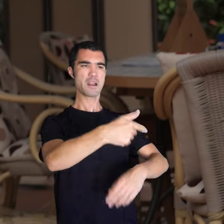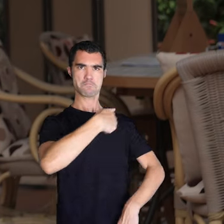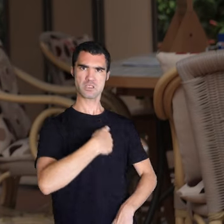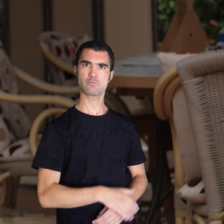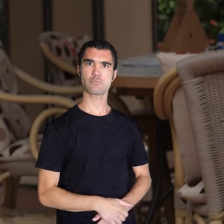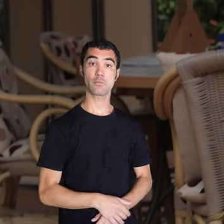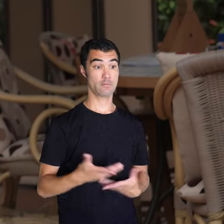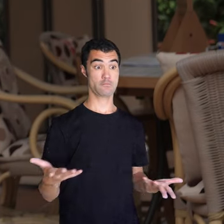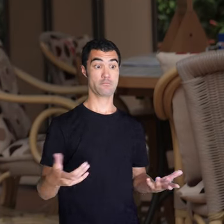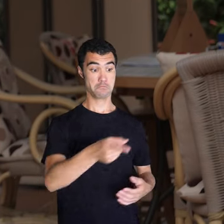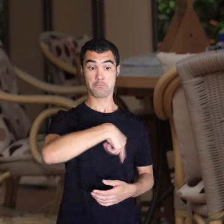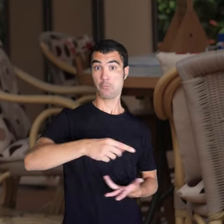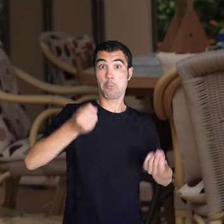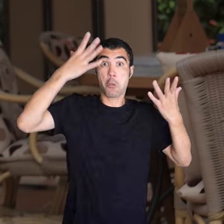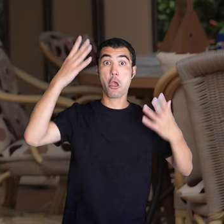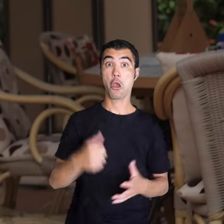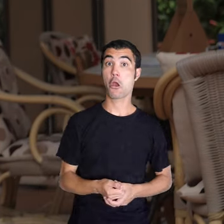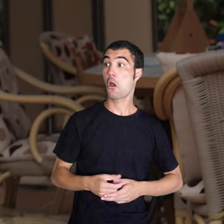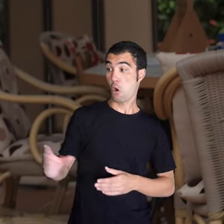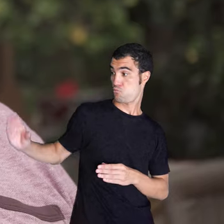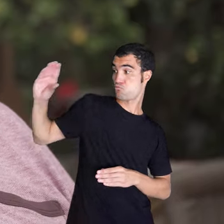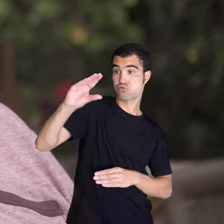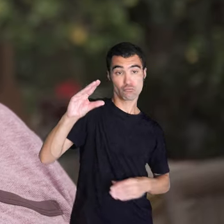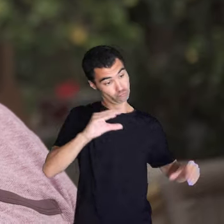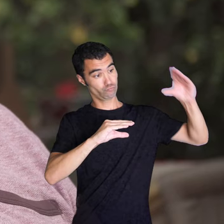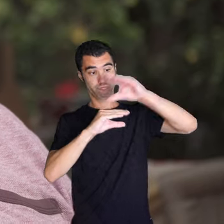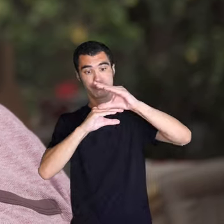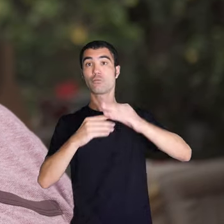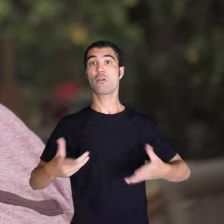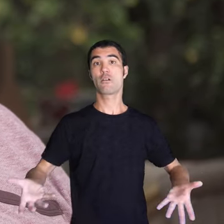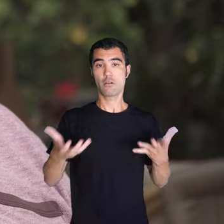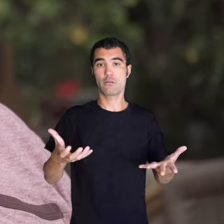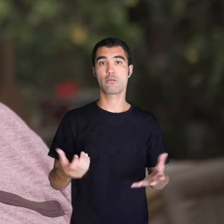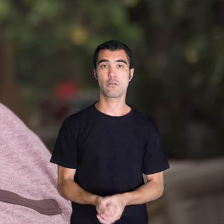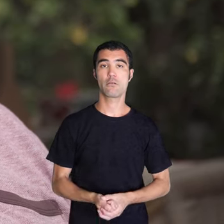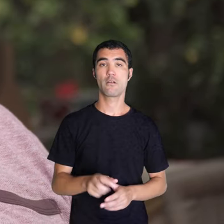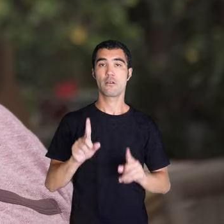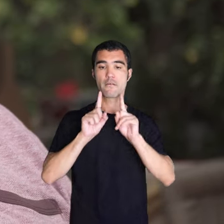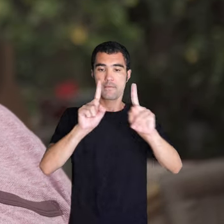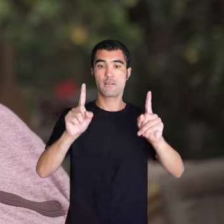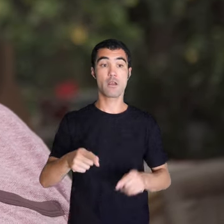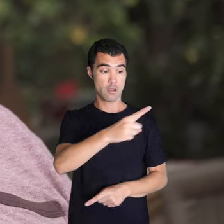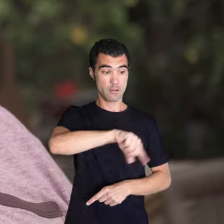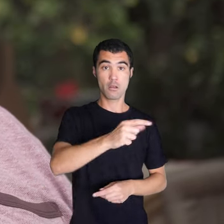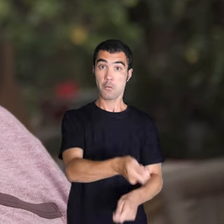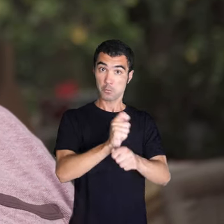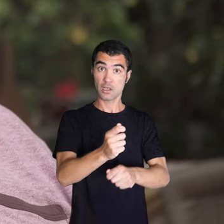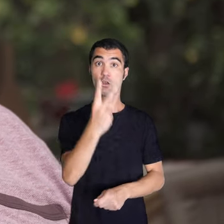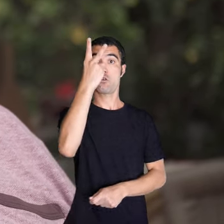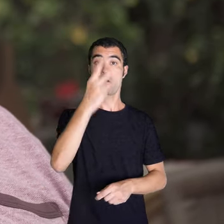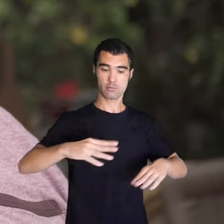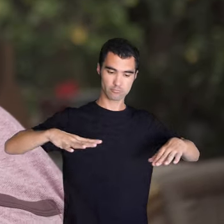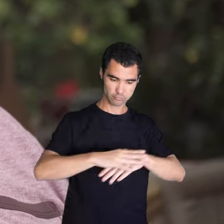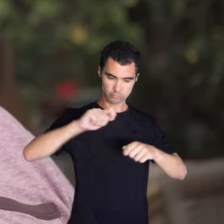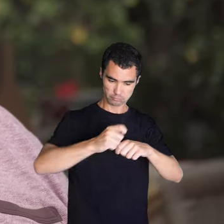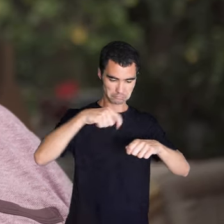això era un avantatge que tenies perquè era un sobresueldo. M'entens? I aquesta gent tenien la possibilitat, molt, de poder calar xerxes,